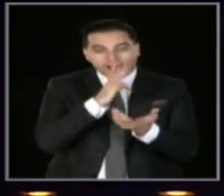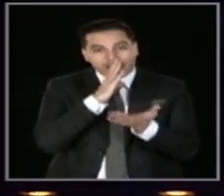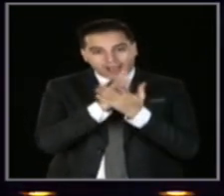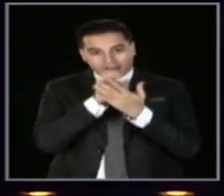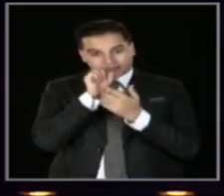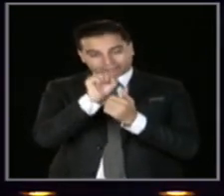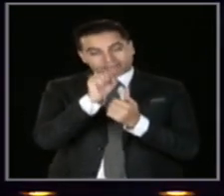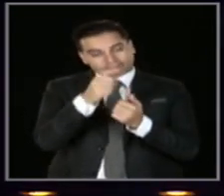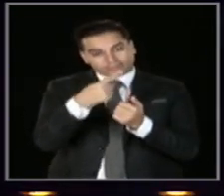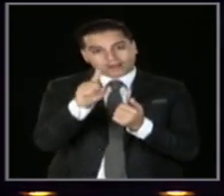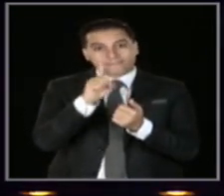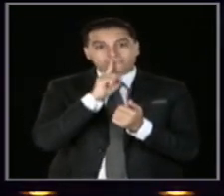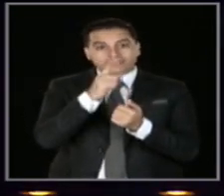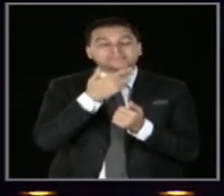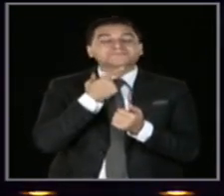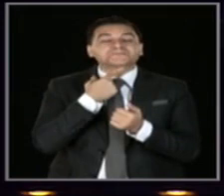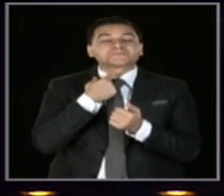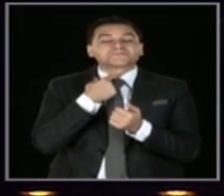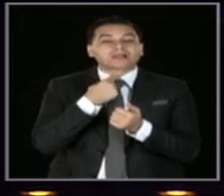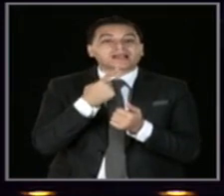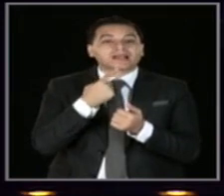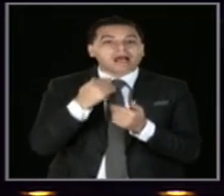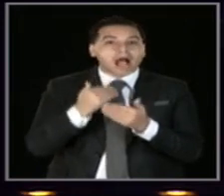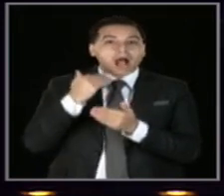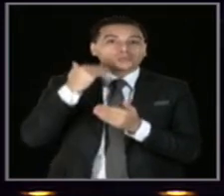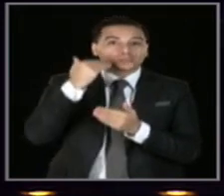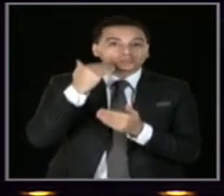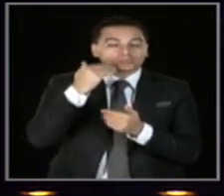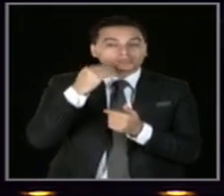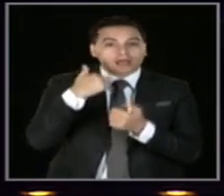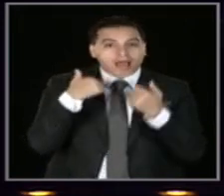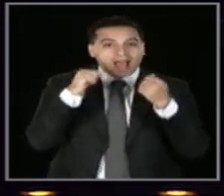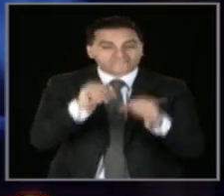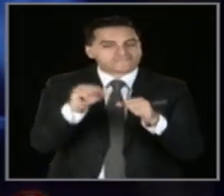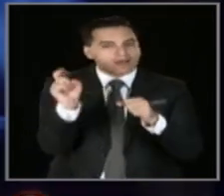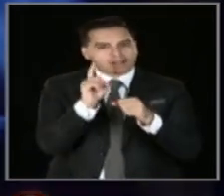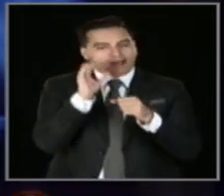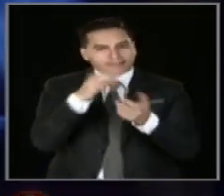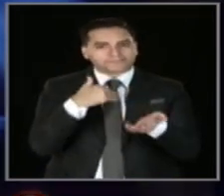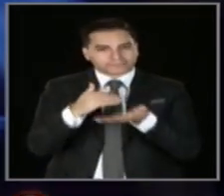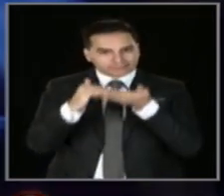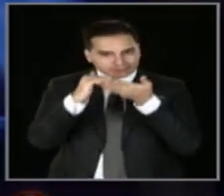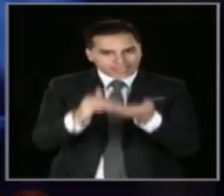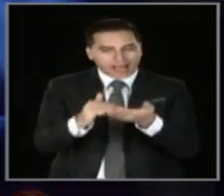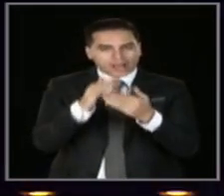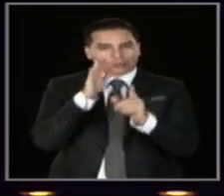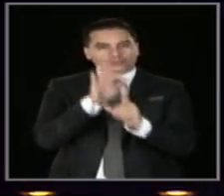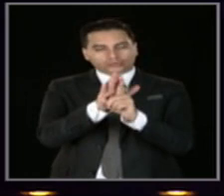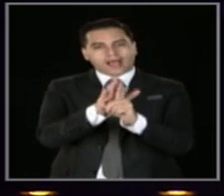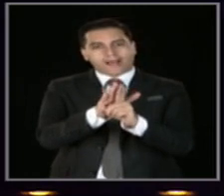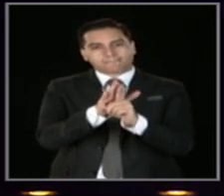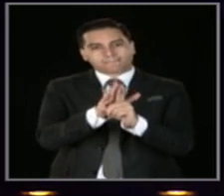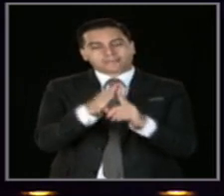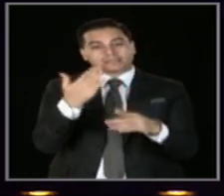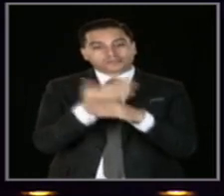طالما عندك الشغف والطموح ده ما ينفعش احنا نقف قصاده، بالعكس احنا مفروض ندعمه.